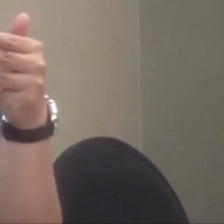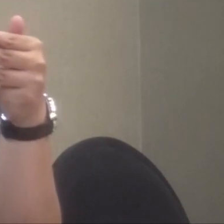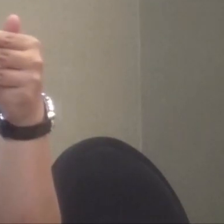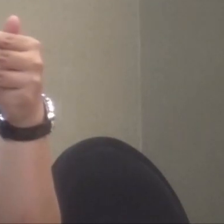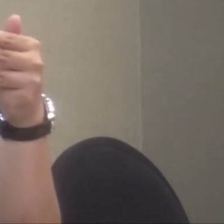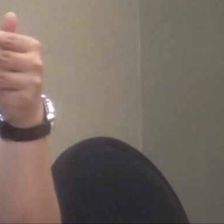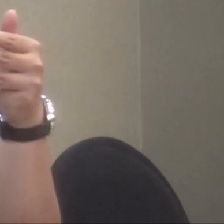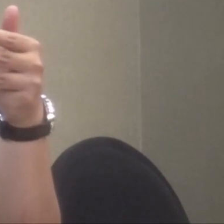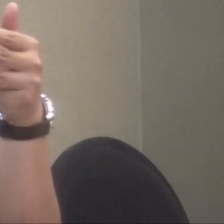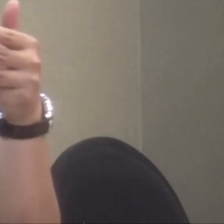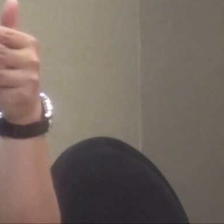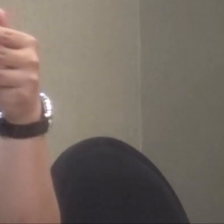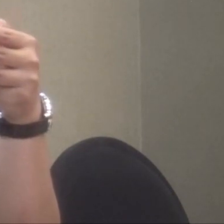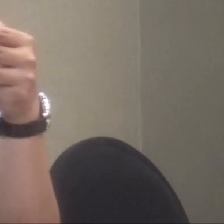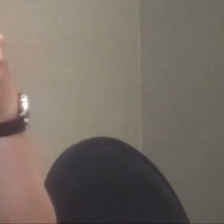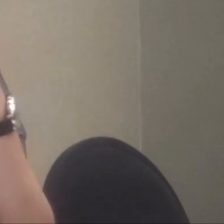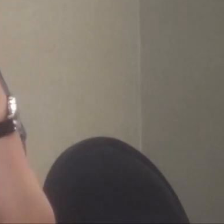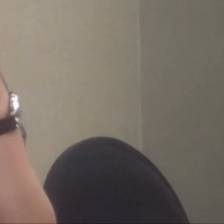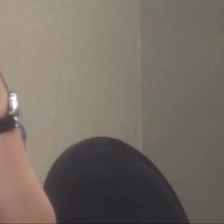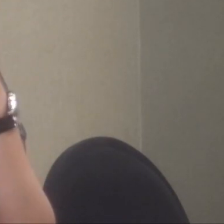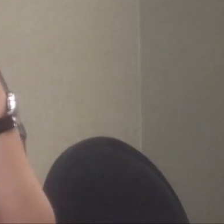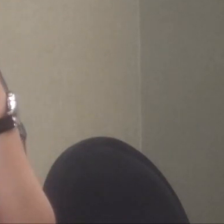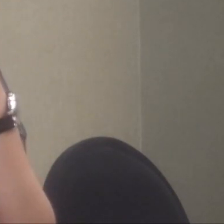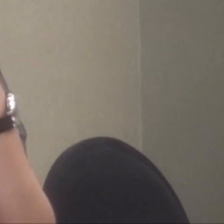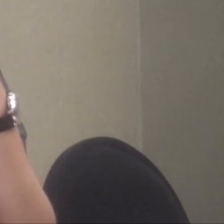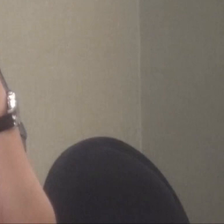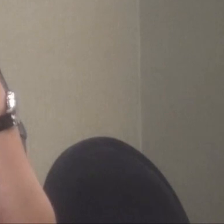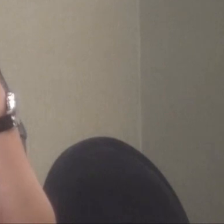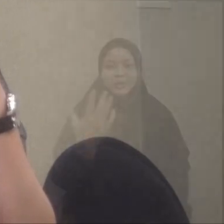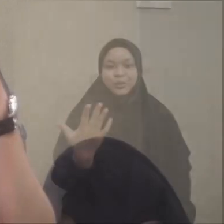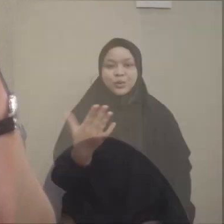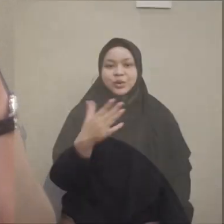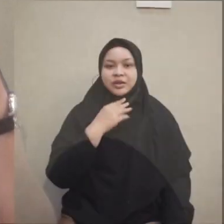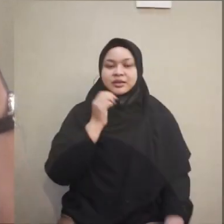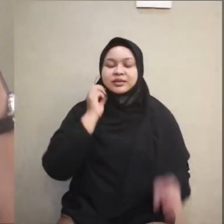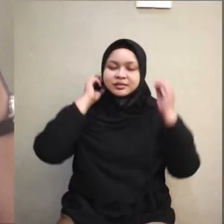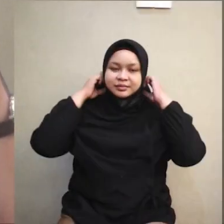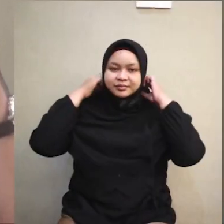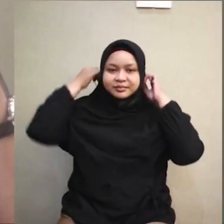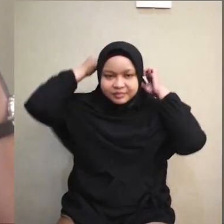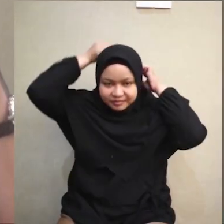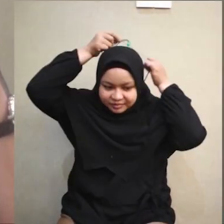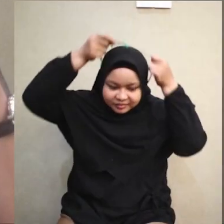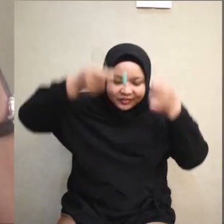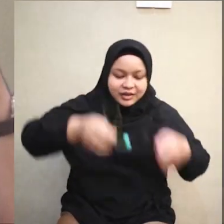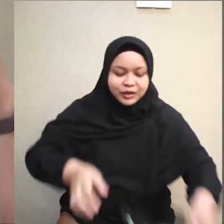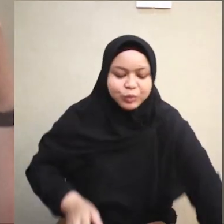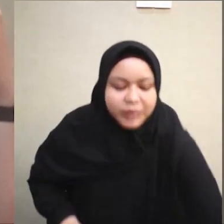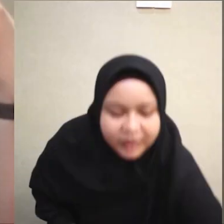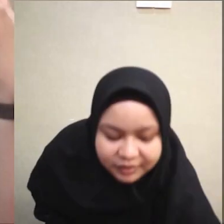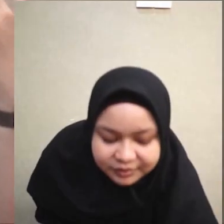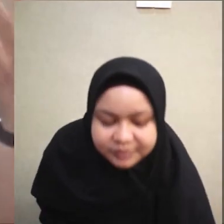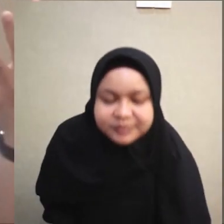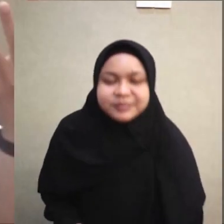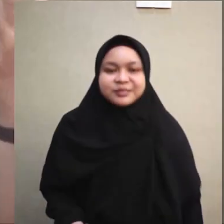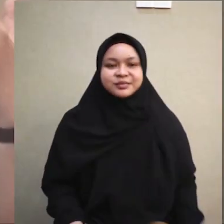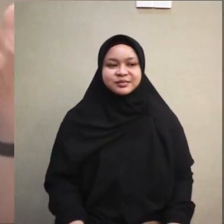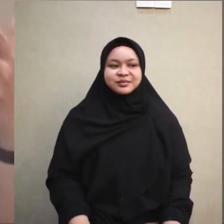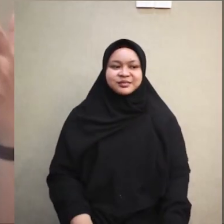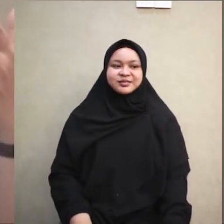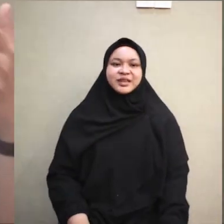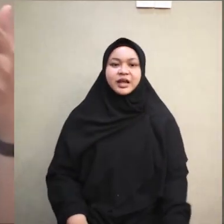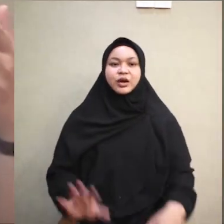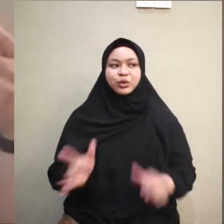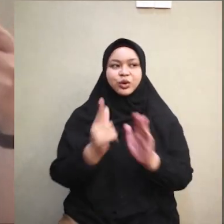crvd-nya itu ada satu halaman kan yang mengapresiasi apa yang udah pemerintah lakukan udah ada undang-undang ini